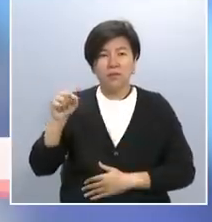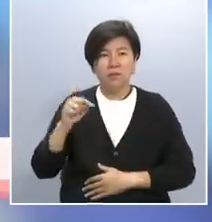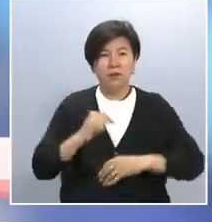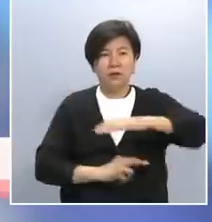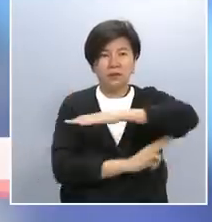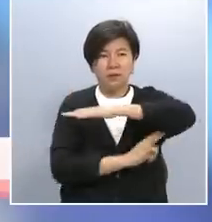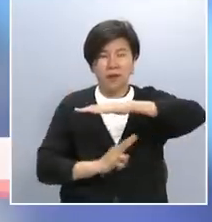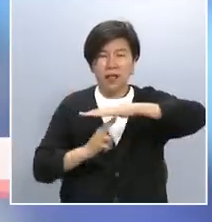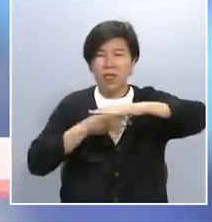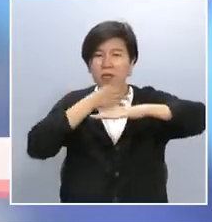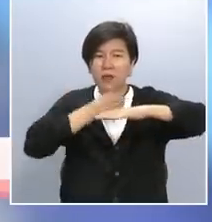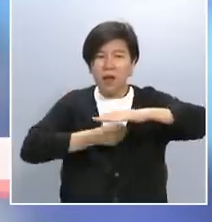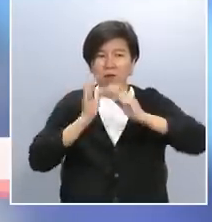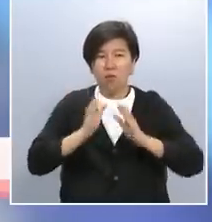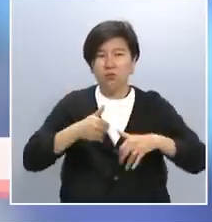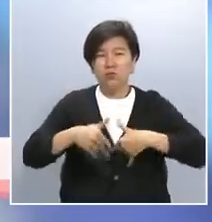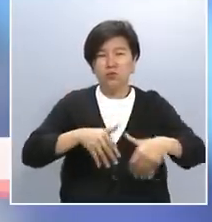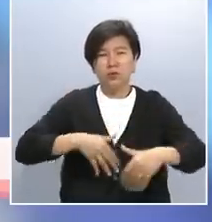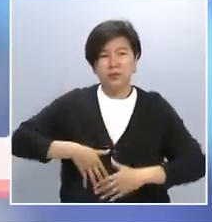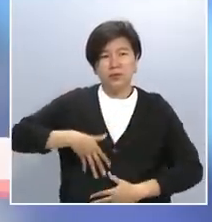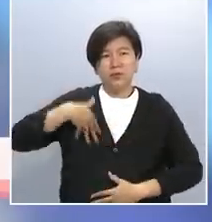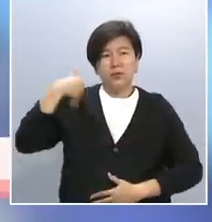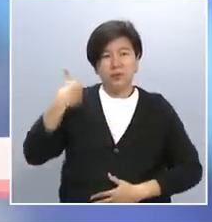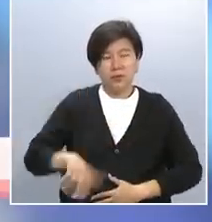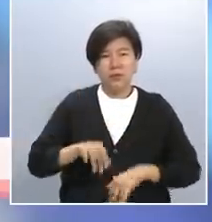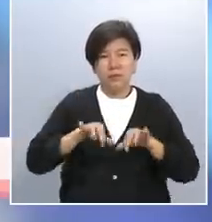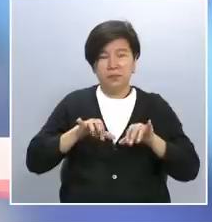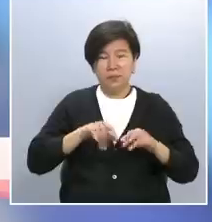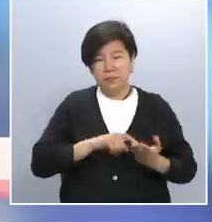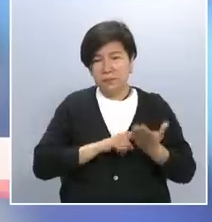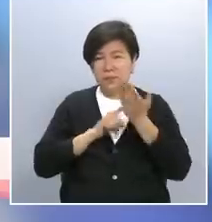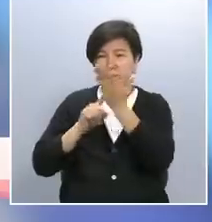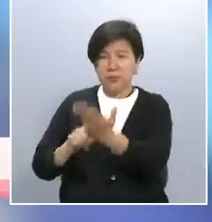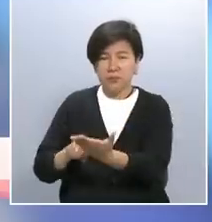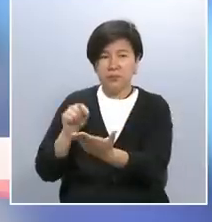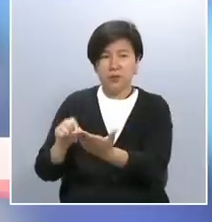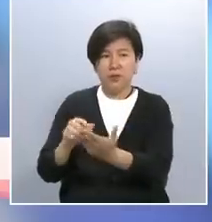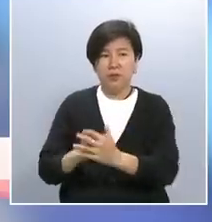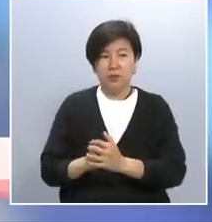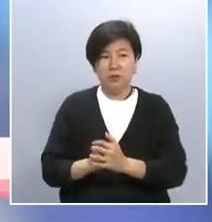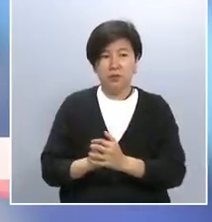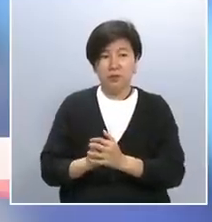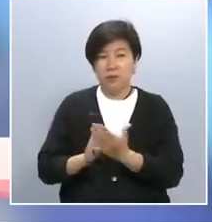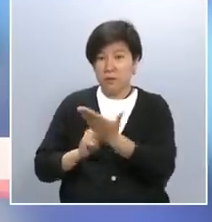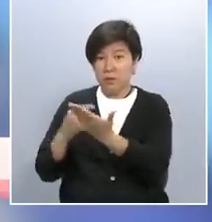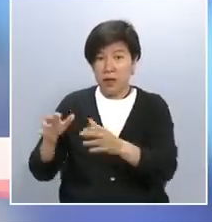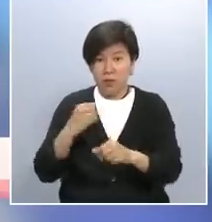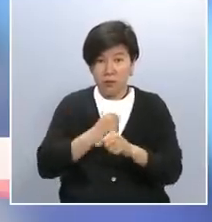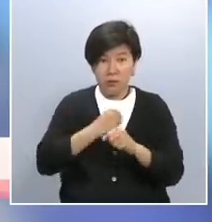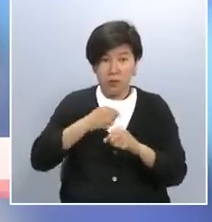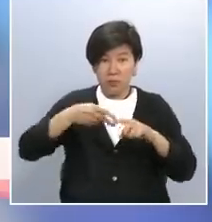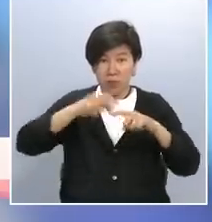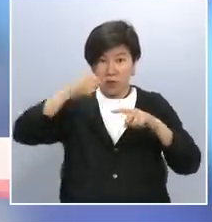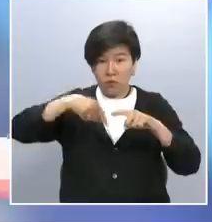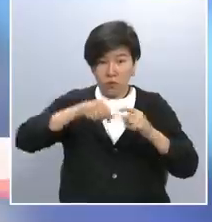เนี่ยเขาเดือดร้อนโดยบอกว่ามีการยื่นหนังสือไปถึงสำนักงานเขตหนองแขมจัดการปั๊บเลยรวดเร็วทันใจมากขอ